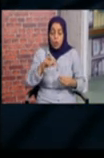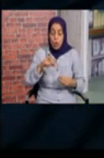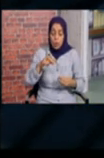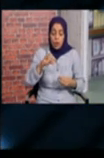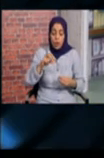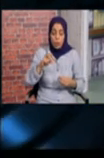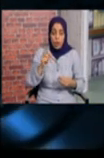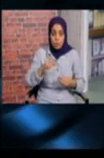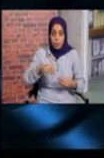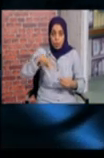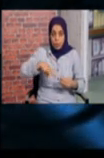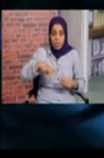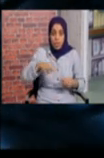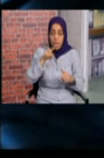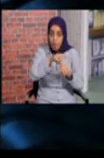1.85%